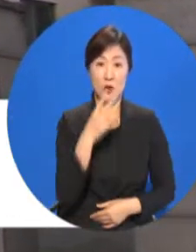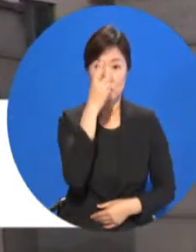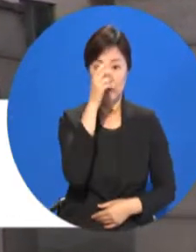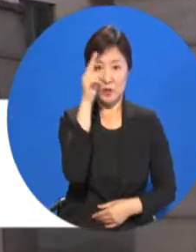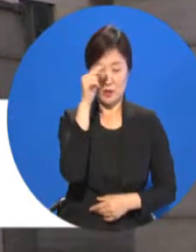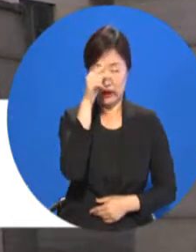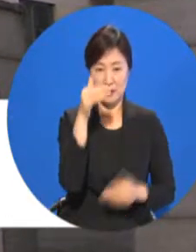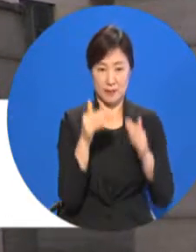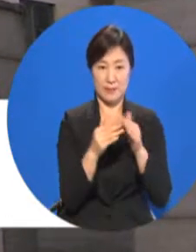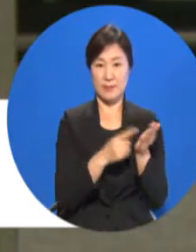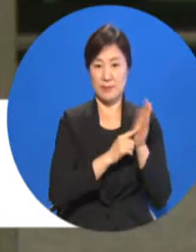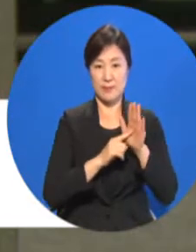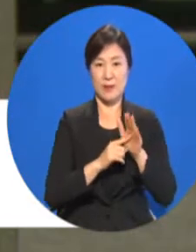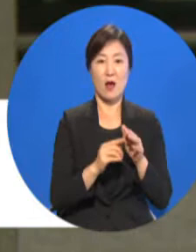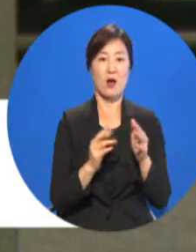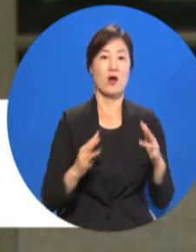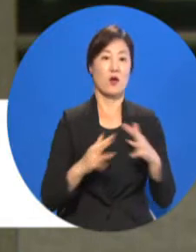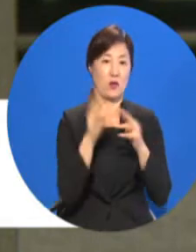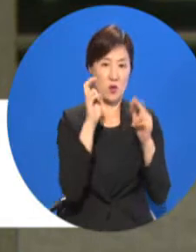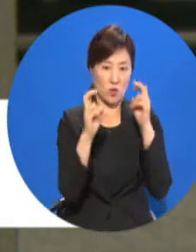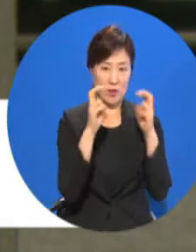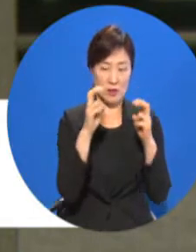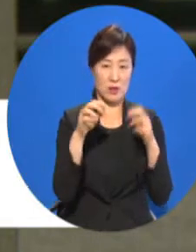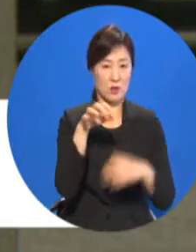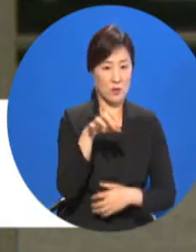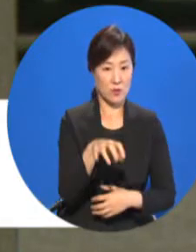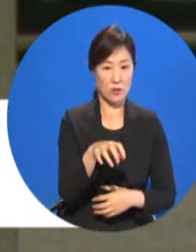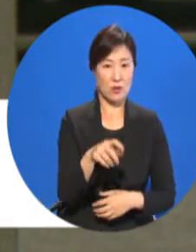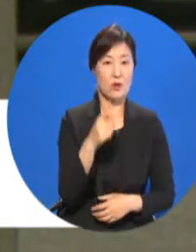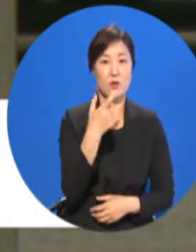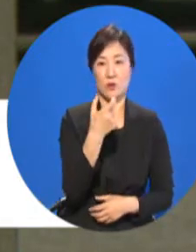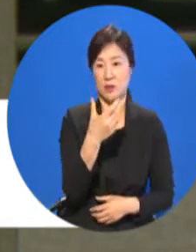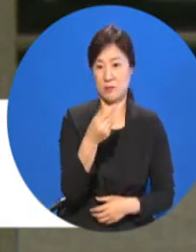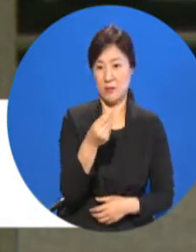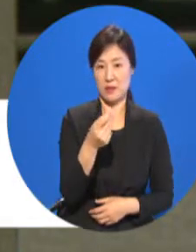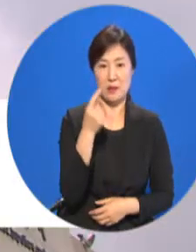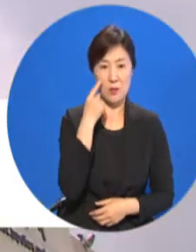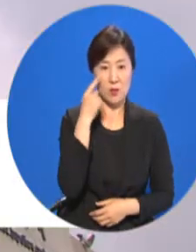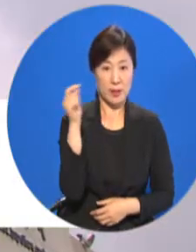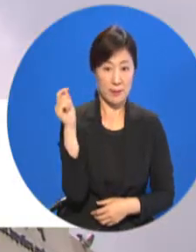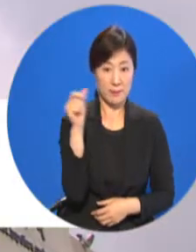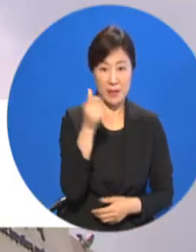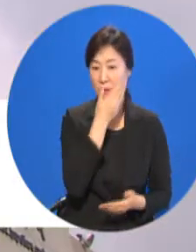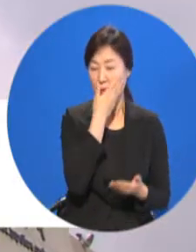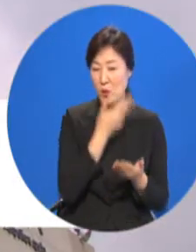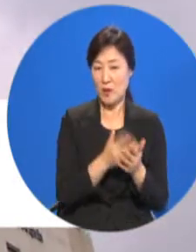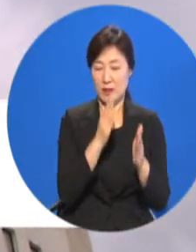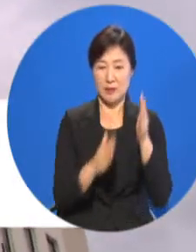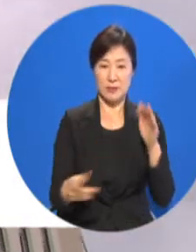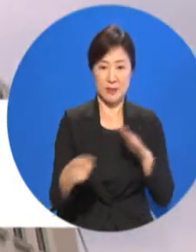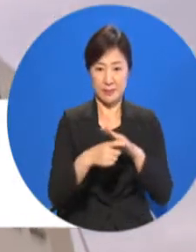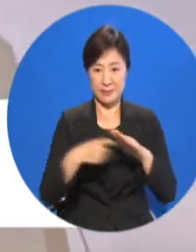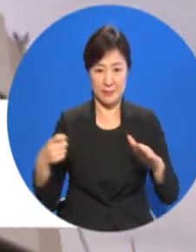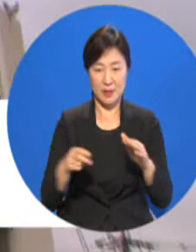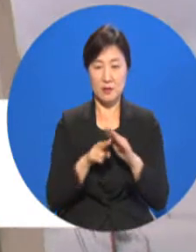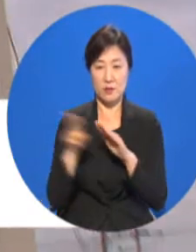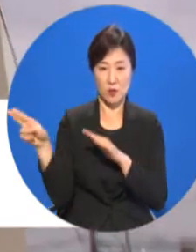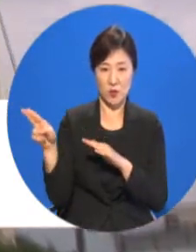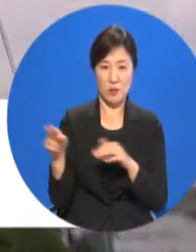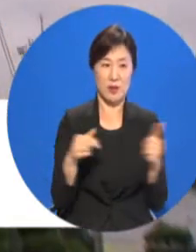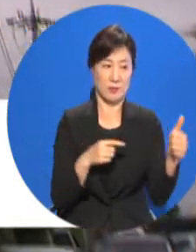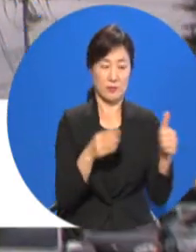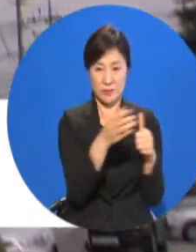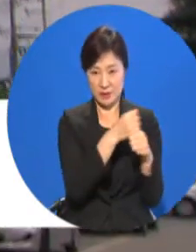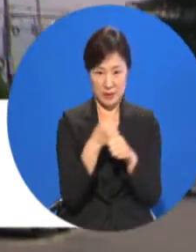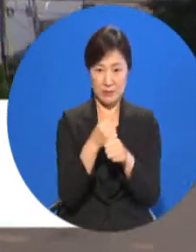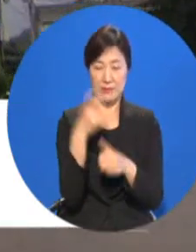서면의 한 건설회사에서 60만 원 상당의 희귀 식물을 훔쳐 달아난 혐의로 62살 김모 씨를 붙잡아 조사하고